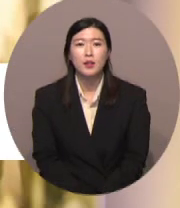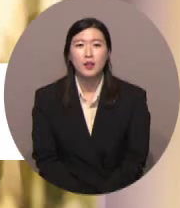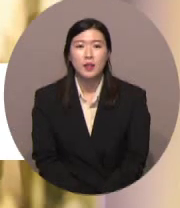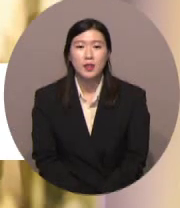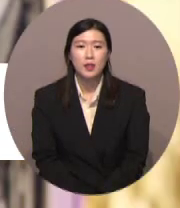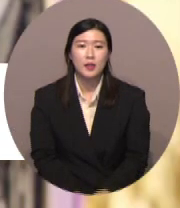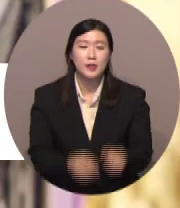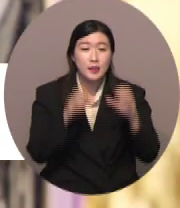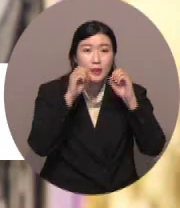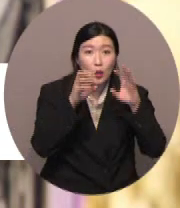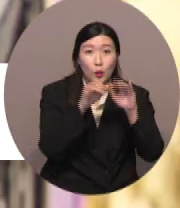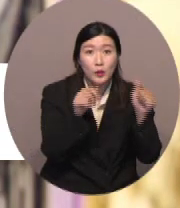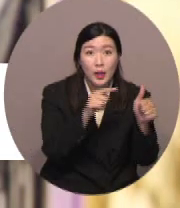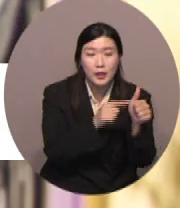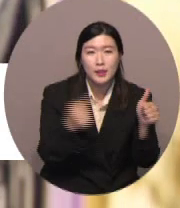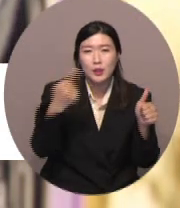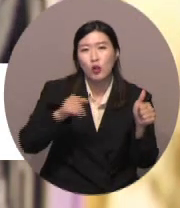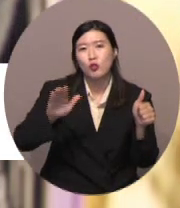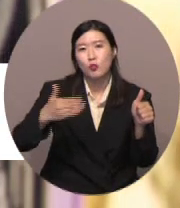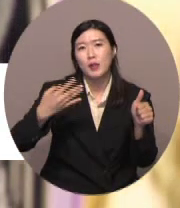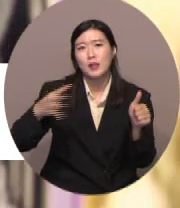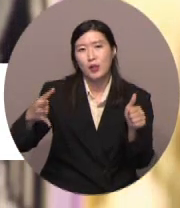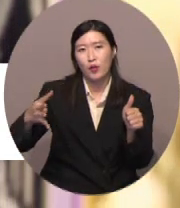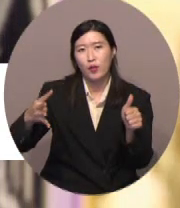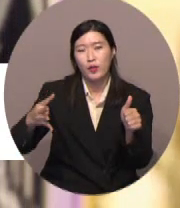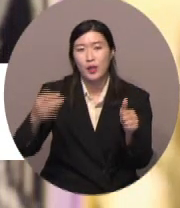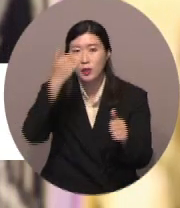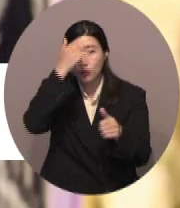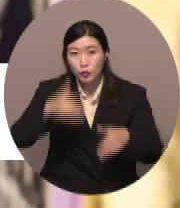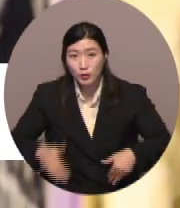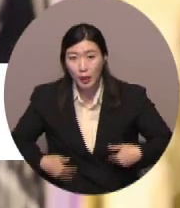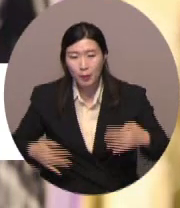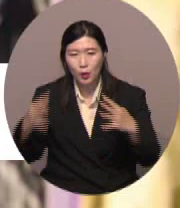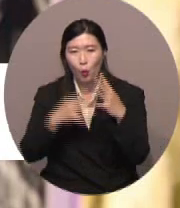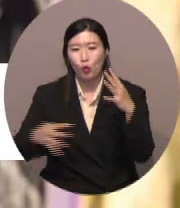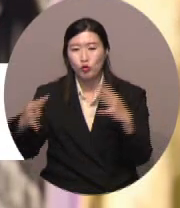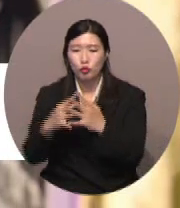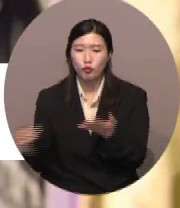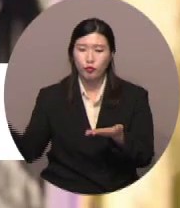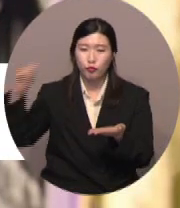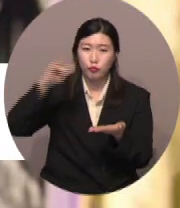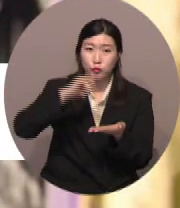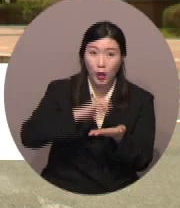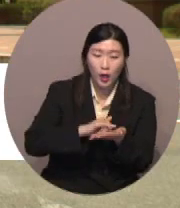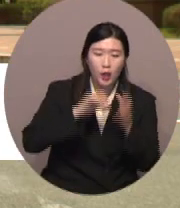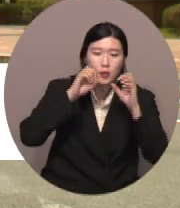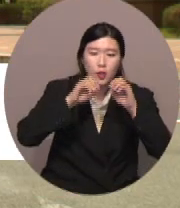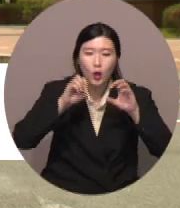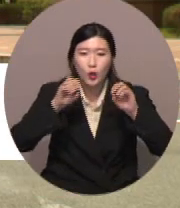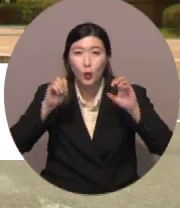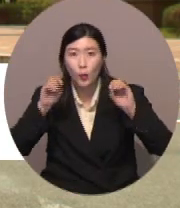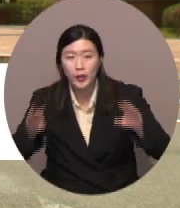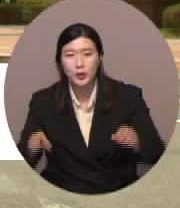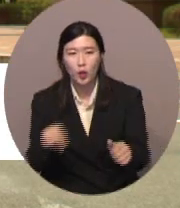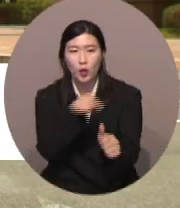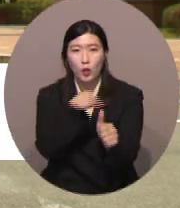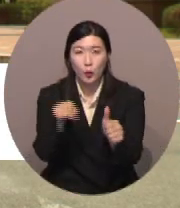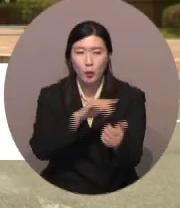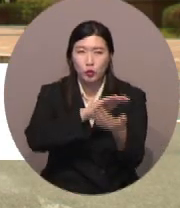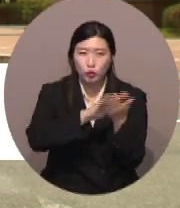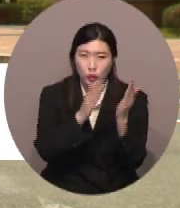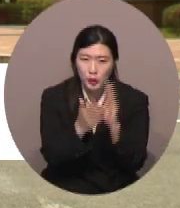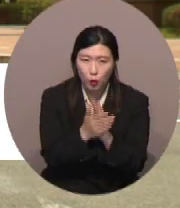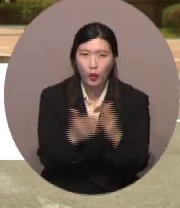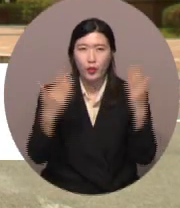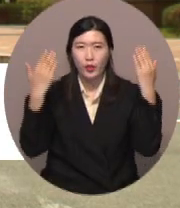리시 선교사 른 지단 1904년부터 충남 지역 선교를 맡아 공주 0 명 중 고전 시린 명 설